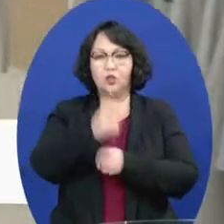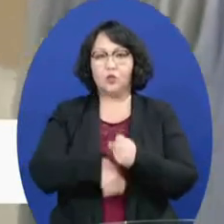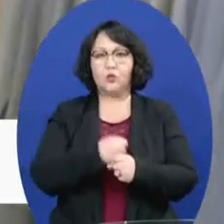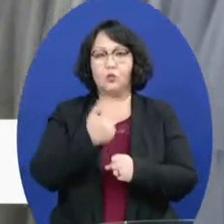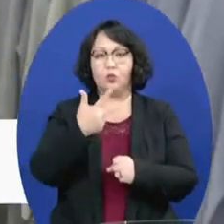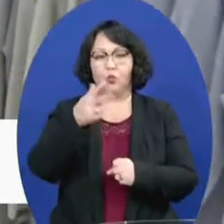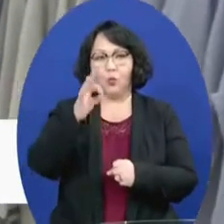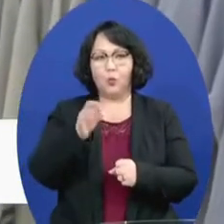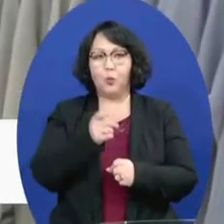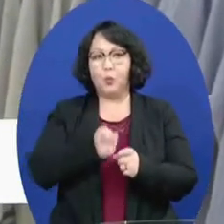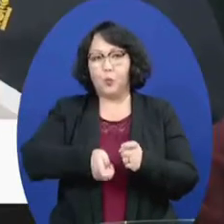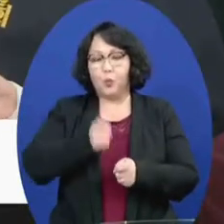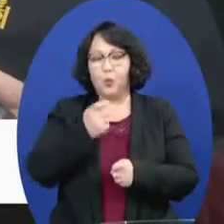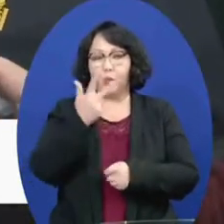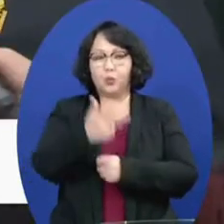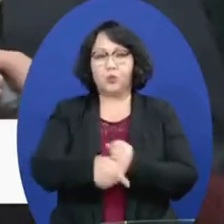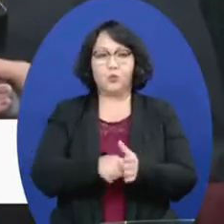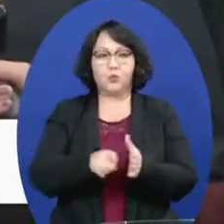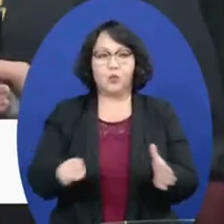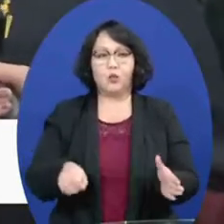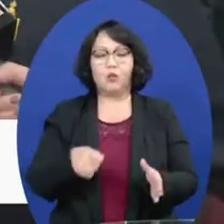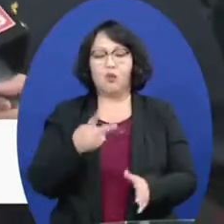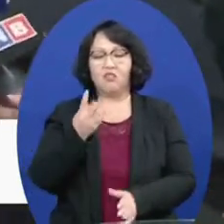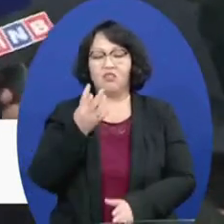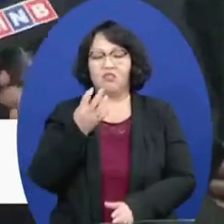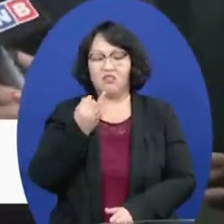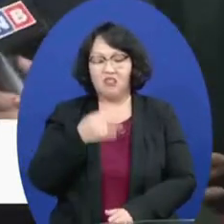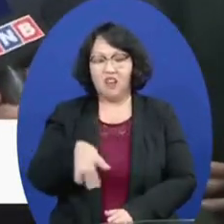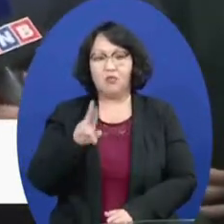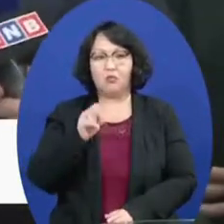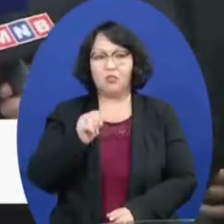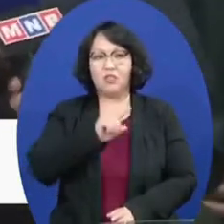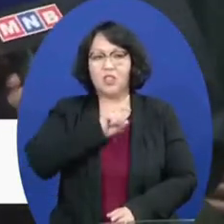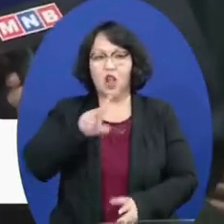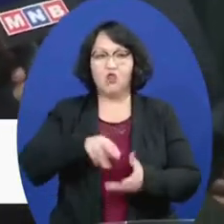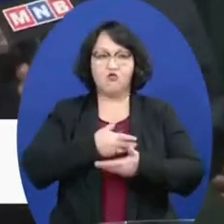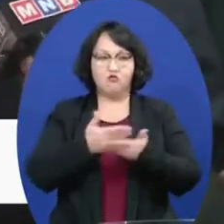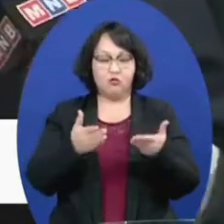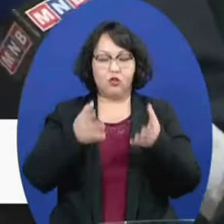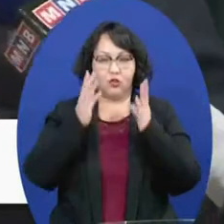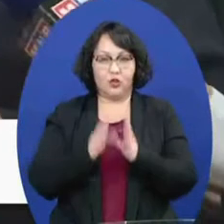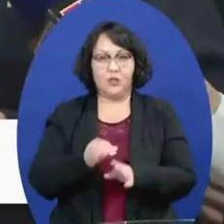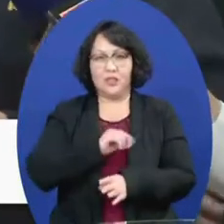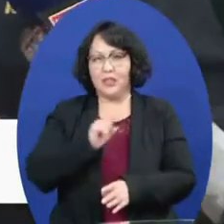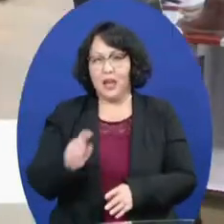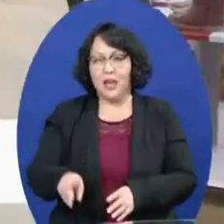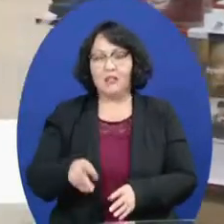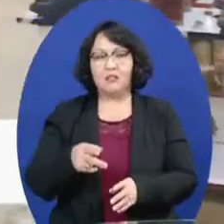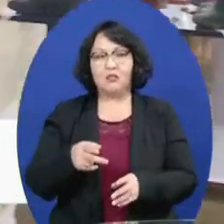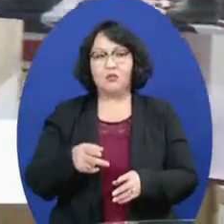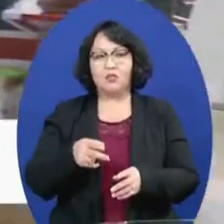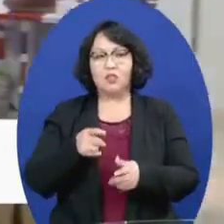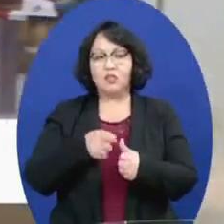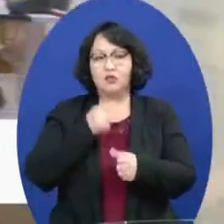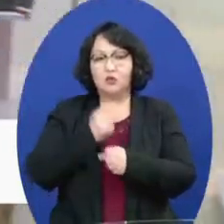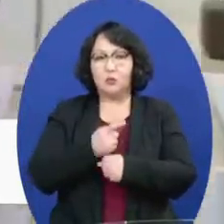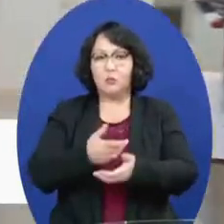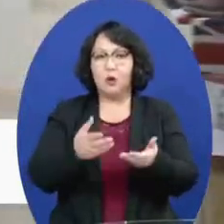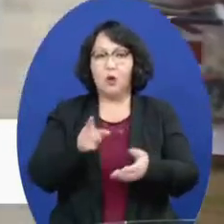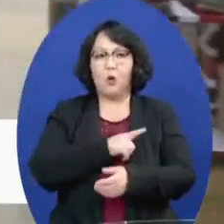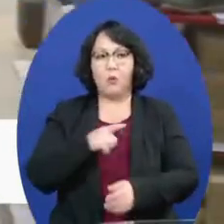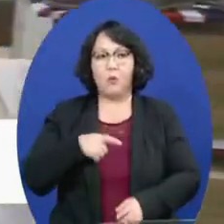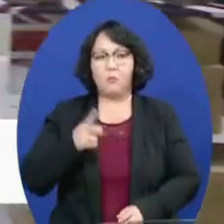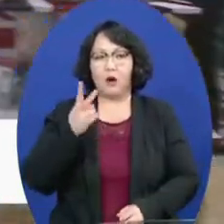жилийн 3% хүүтэй 3 жилийн хугацаатаа 2 их найд төгрөгийн зээл олгохоор тусгасан. Зээлийг зорилттой хэсэгт хүргэхийн тулд